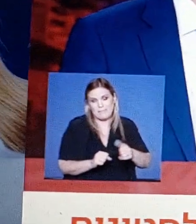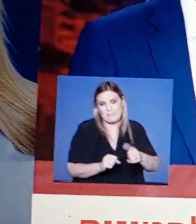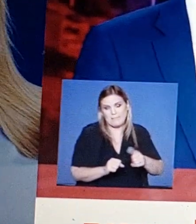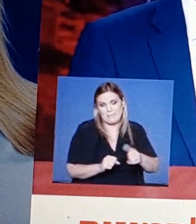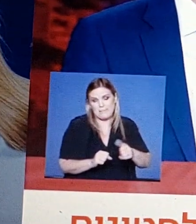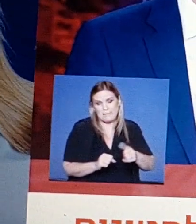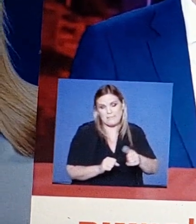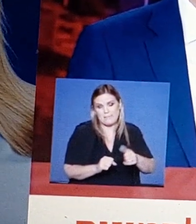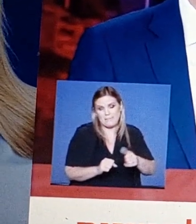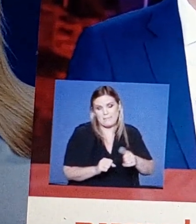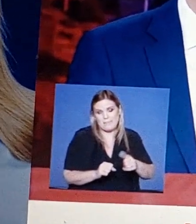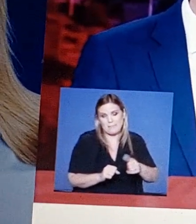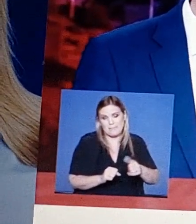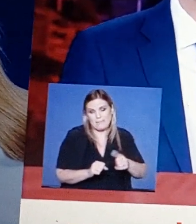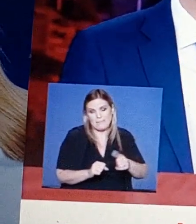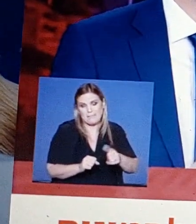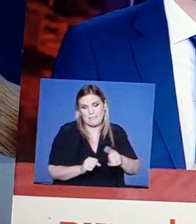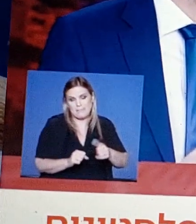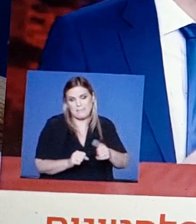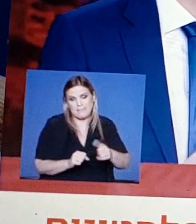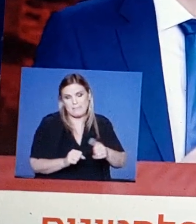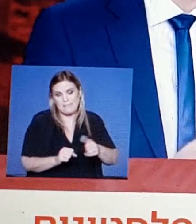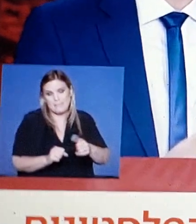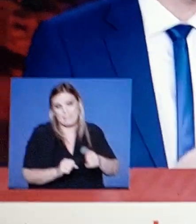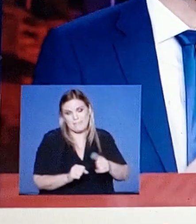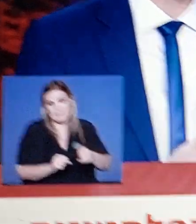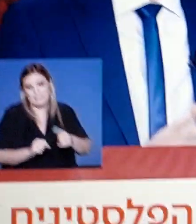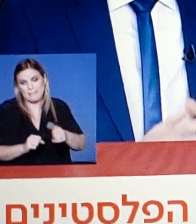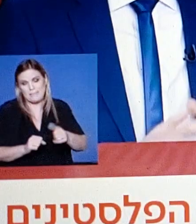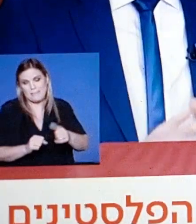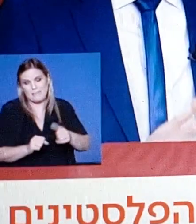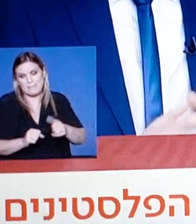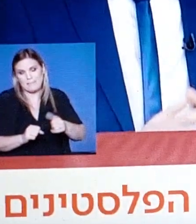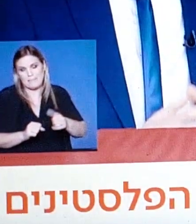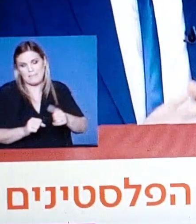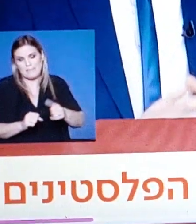ministre de la Sécurité veulent transmettre les sous et les autres ministres les en empêchent.